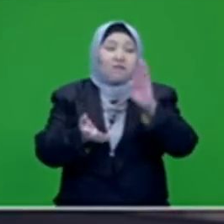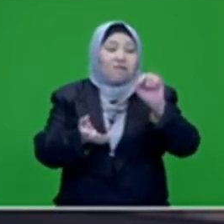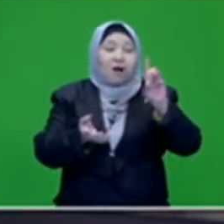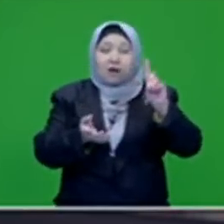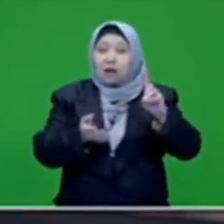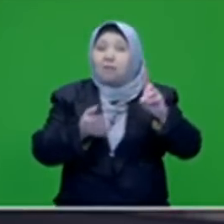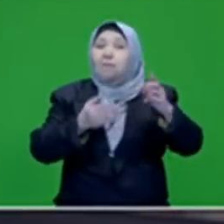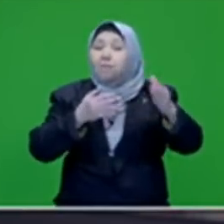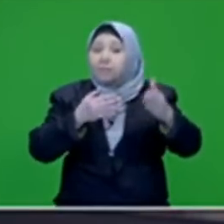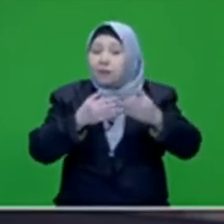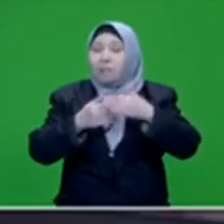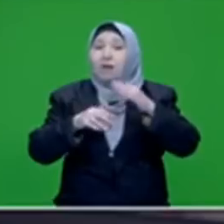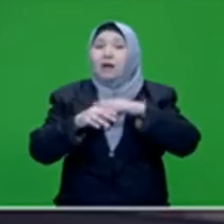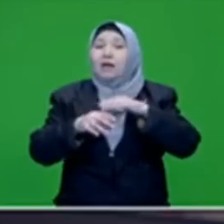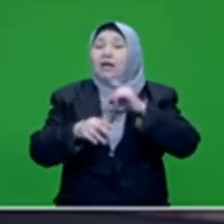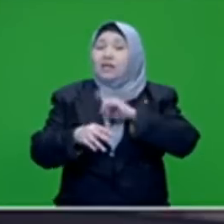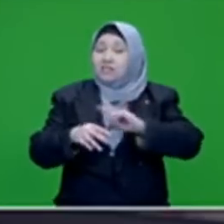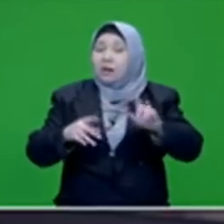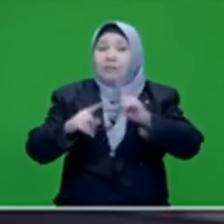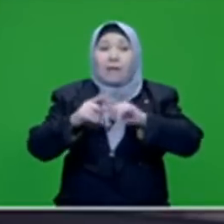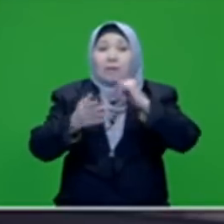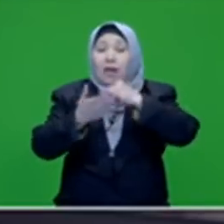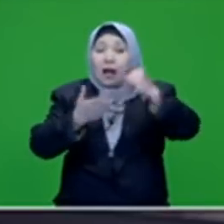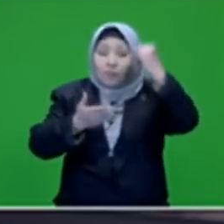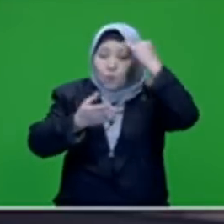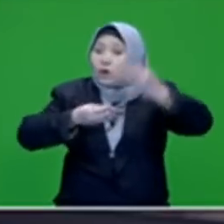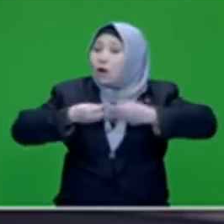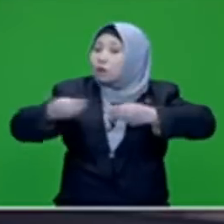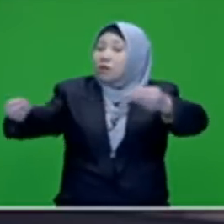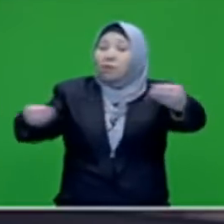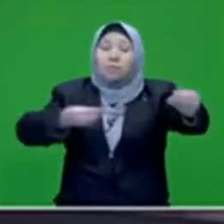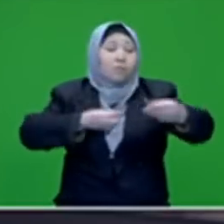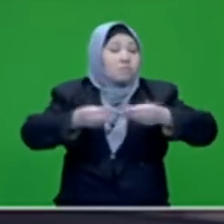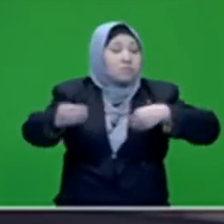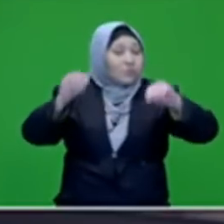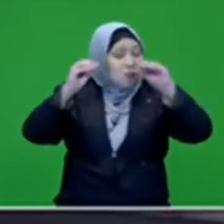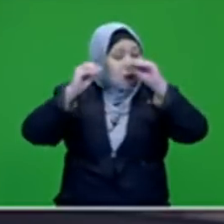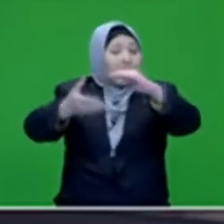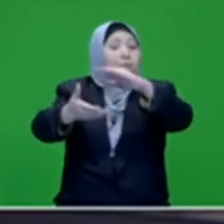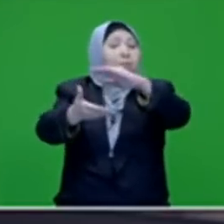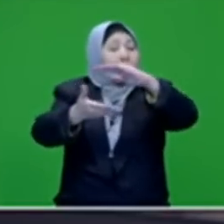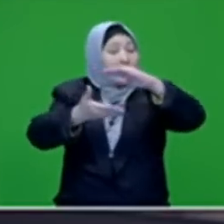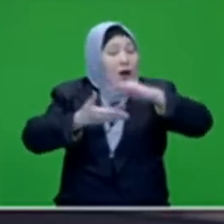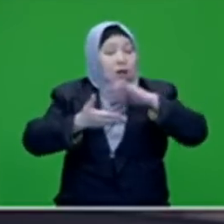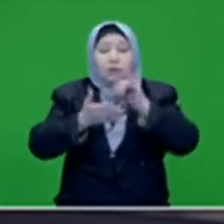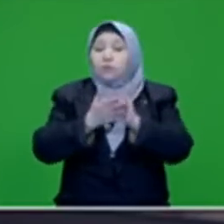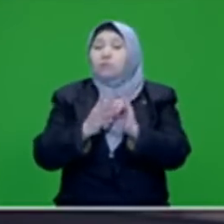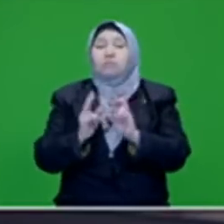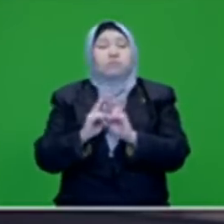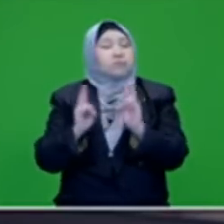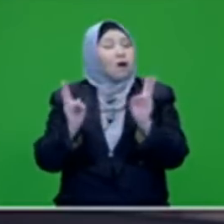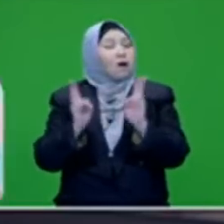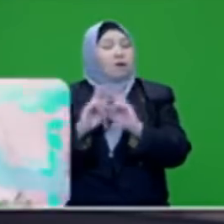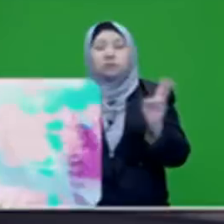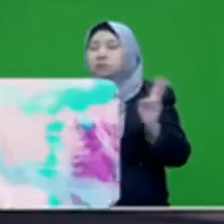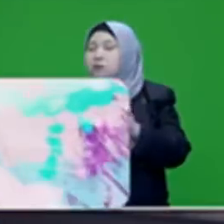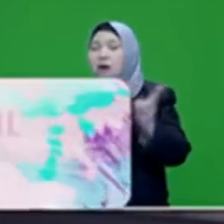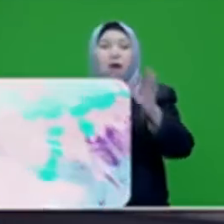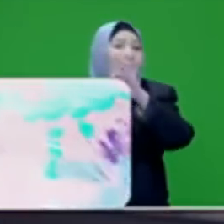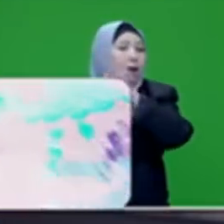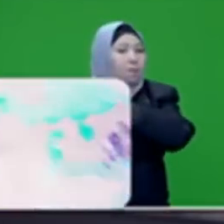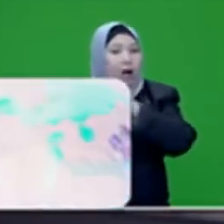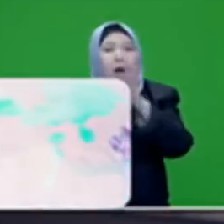kepada Islam, tetapi ilmu yang dicurahkan, yang dibekalkan amat-amat bermanfaat. Dan